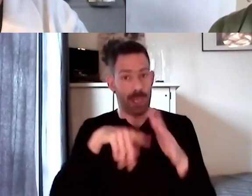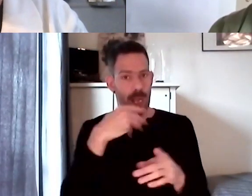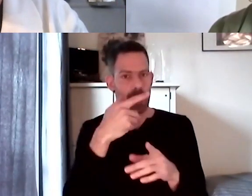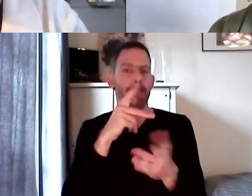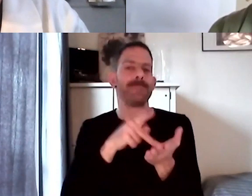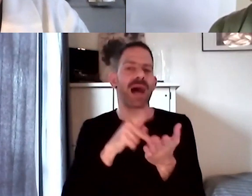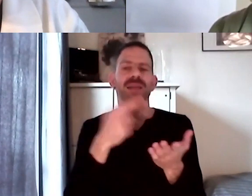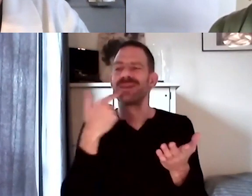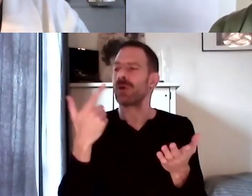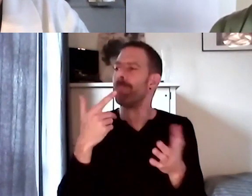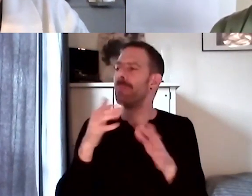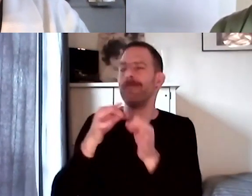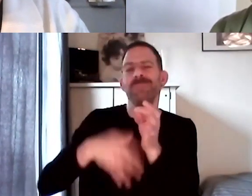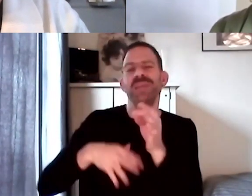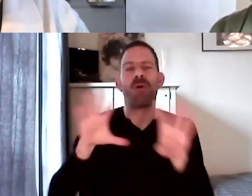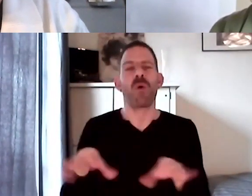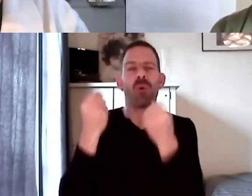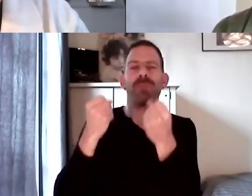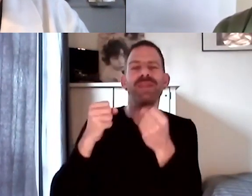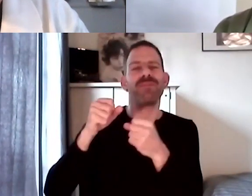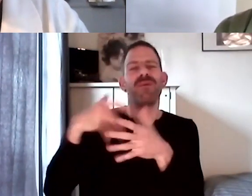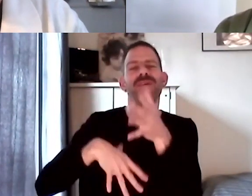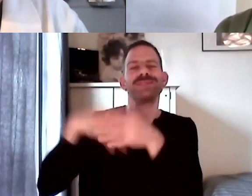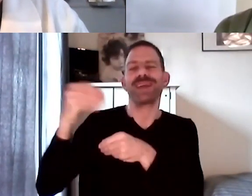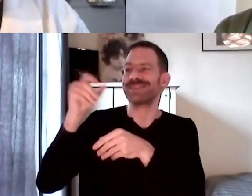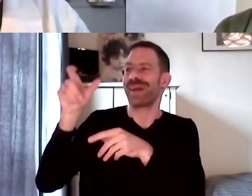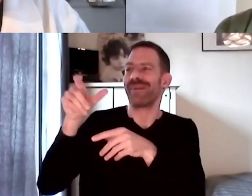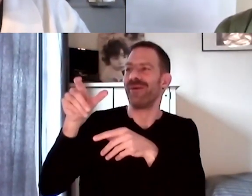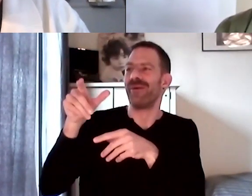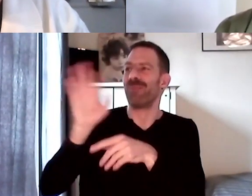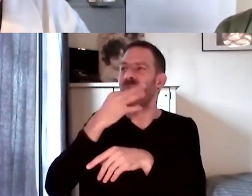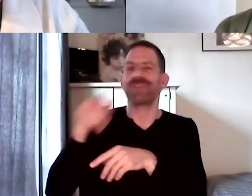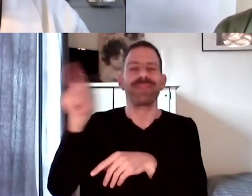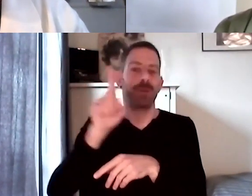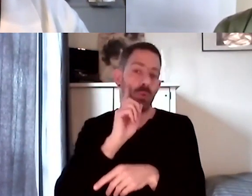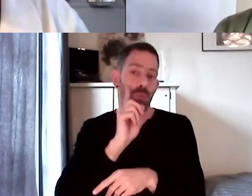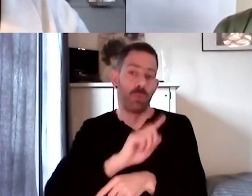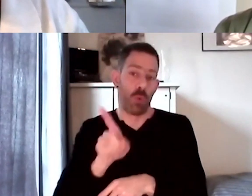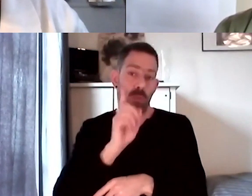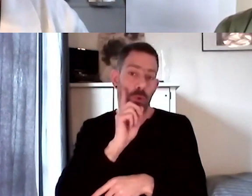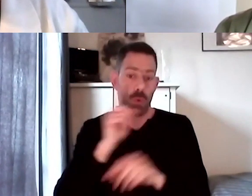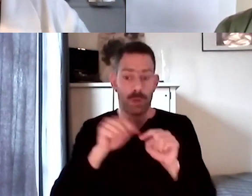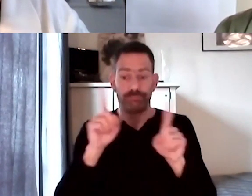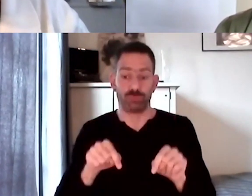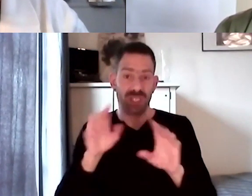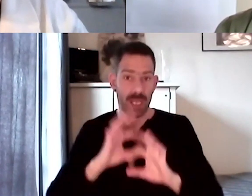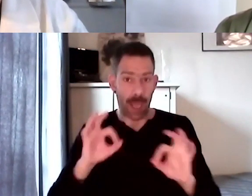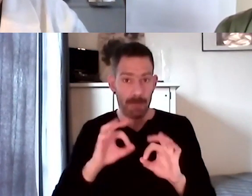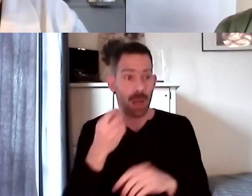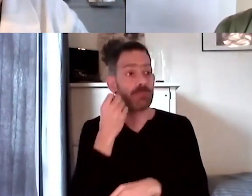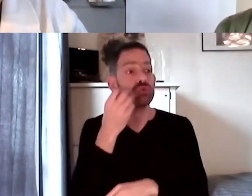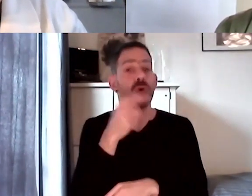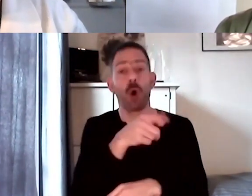de consultants puisqu'on n'a pas les moyens de les financer. Et souvent, les jeunes n'ont pas de CPF suffisant pour financer un